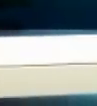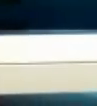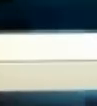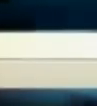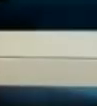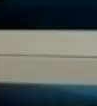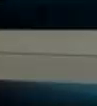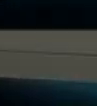t